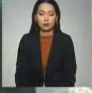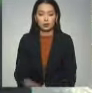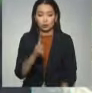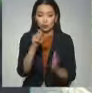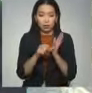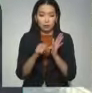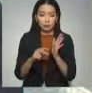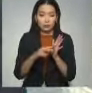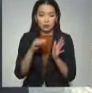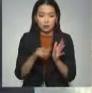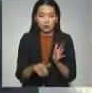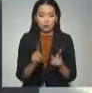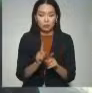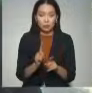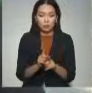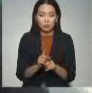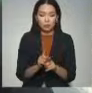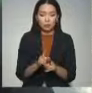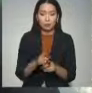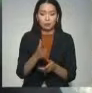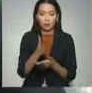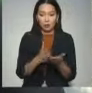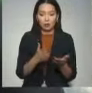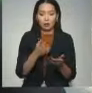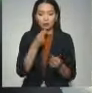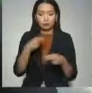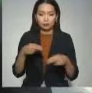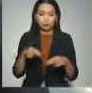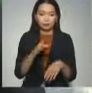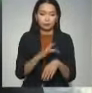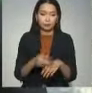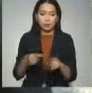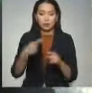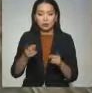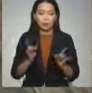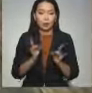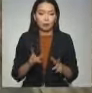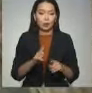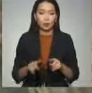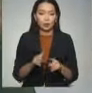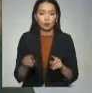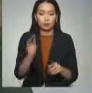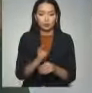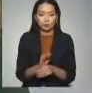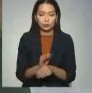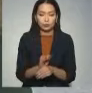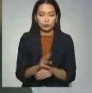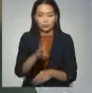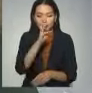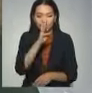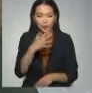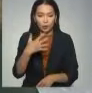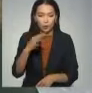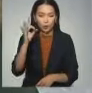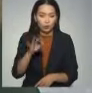168 мың теңге аламын. Екі күнде соның тең жартысына азық-түлік алдым. Оның үстіне алдымызда мереке келе жатыр. Потому что все дорогое. Айлығымның